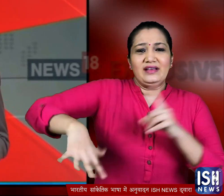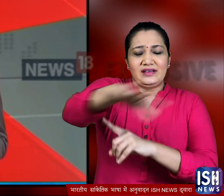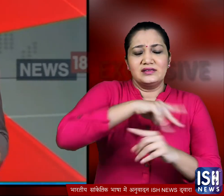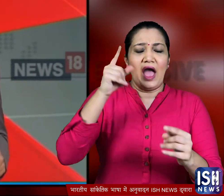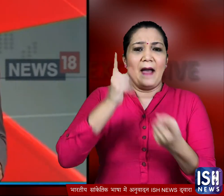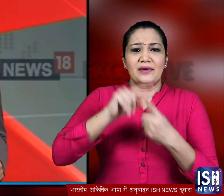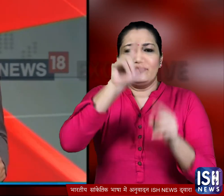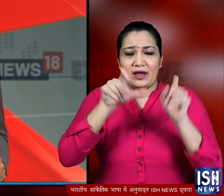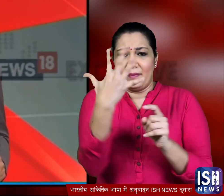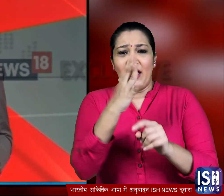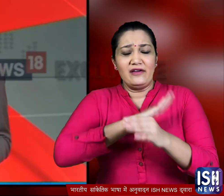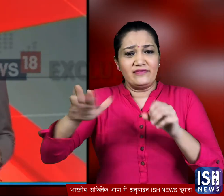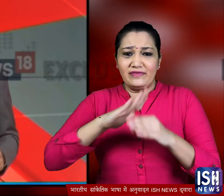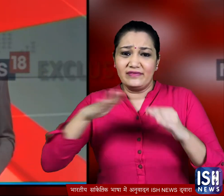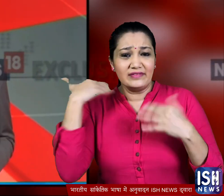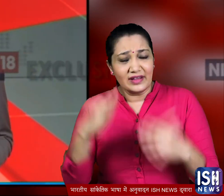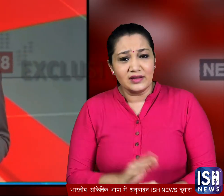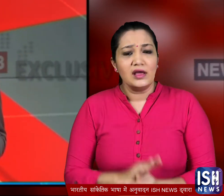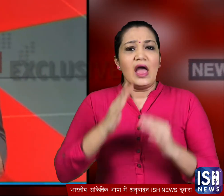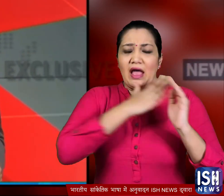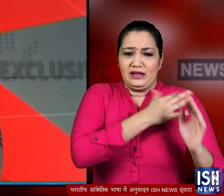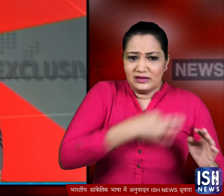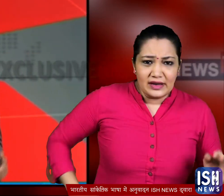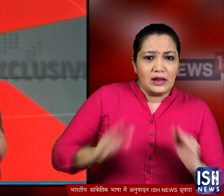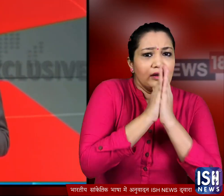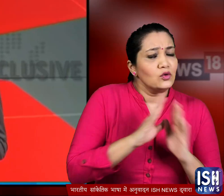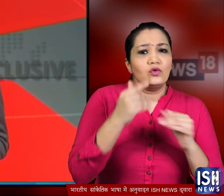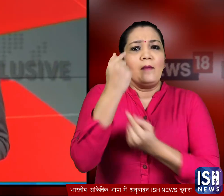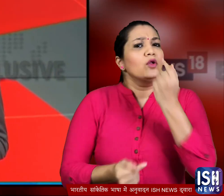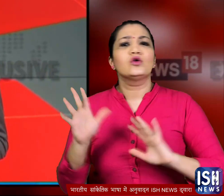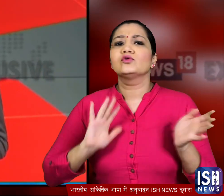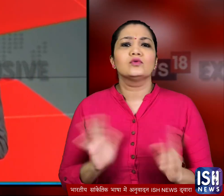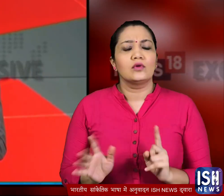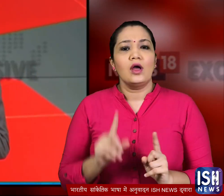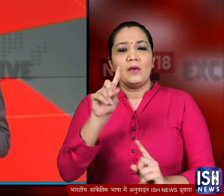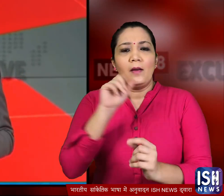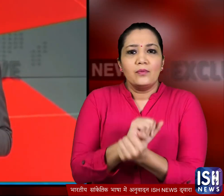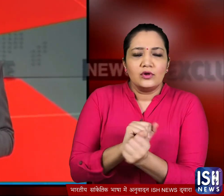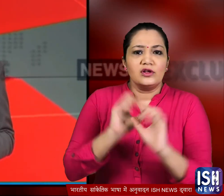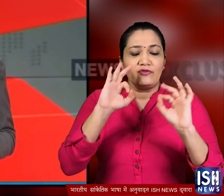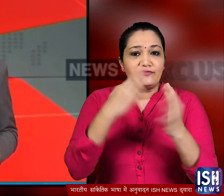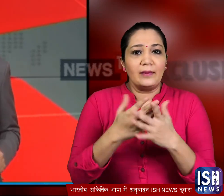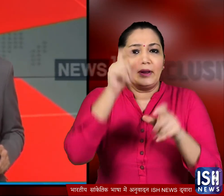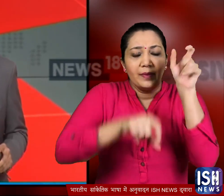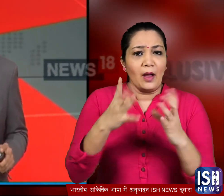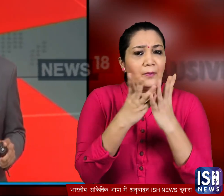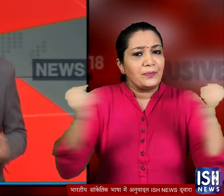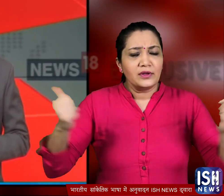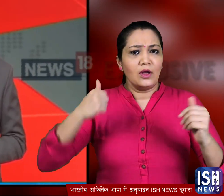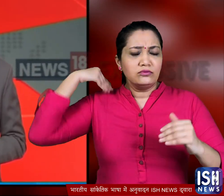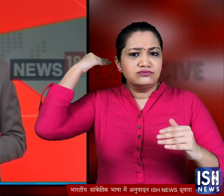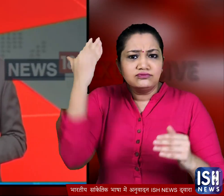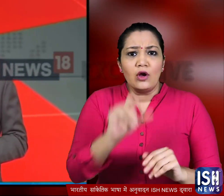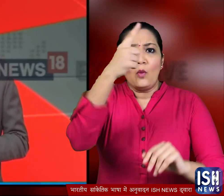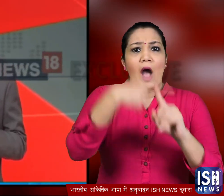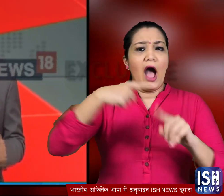देवास में हुए नरसंहार की वजह न तो जाति थी न ही राजनीति, लेकिन पुलिस ने परिवार के 5 लोगों के लापता